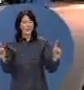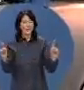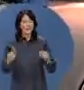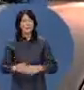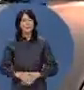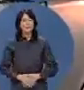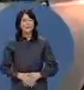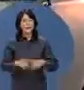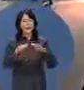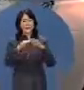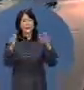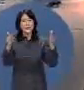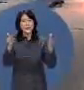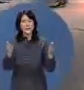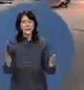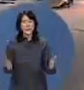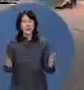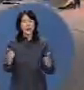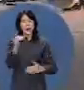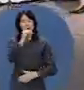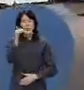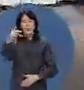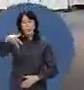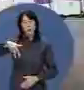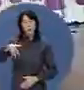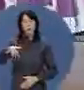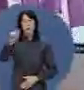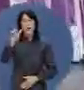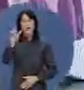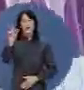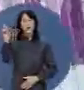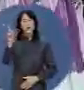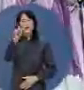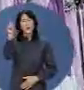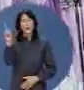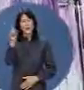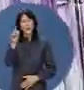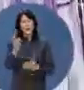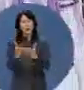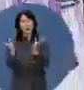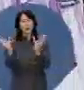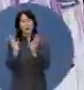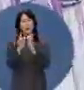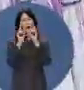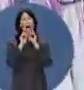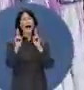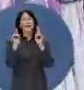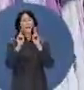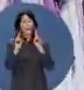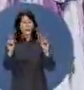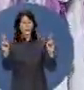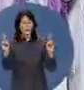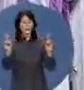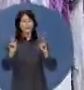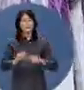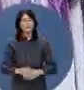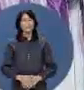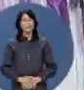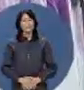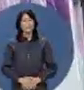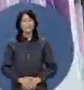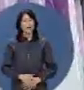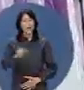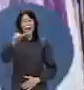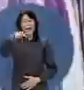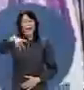。ライトアップされたステージではゴスペル生駒の迫力のある力強い歌声や、